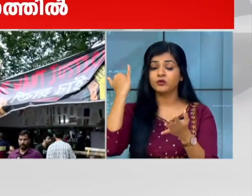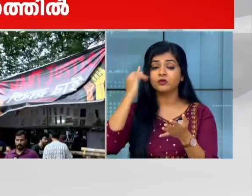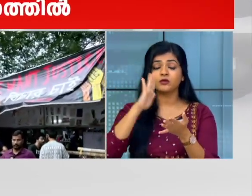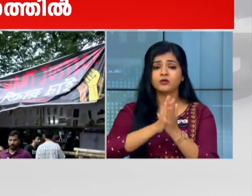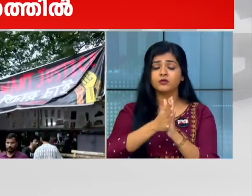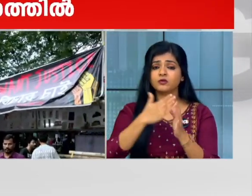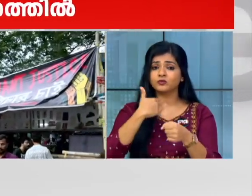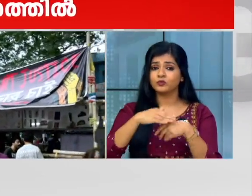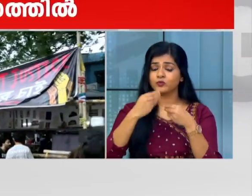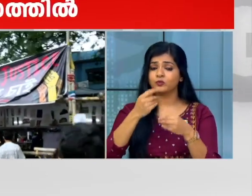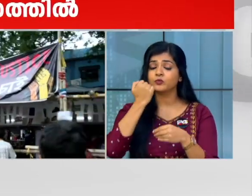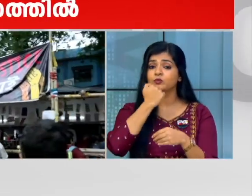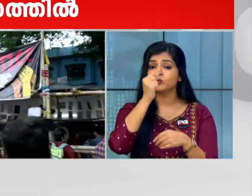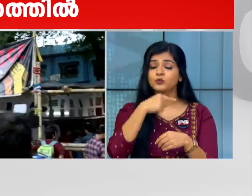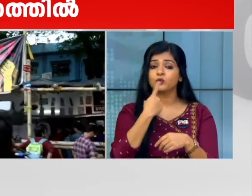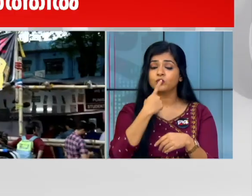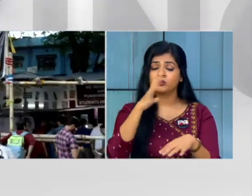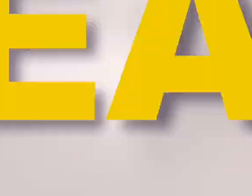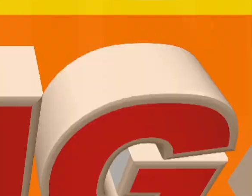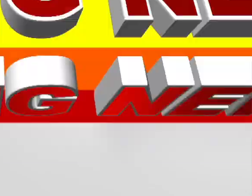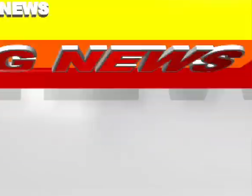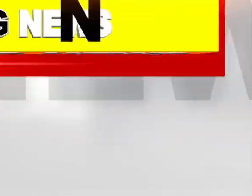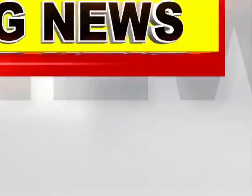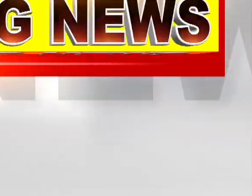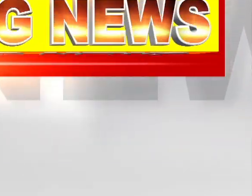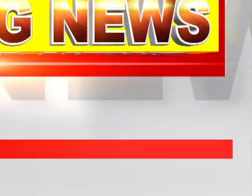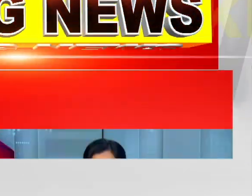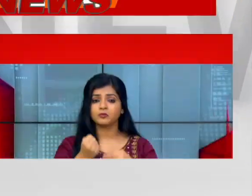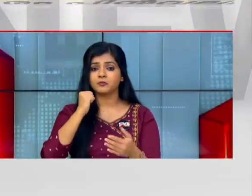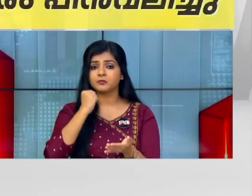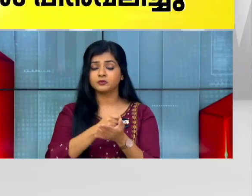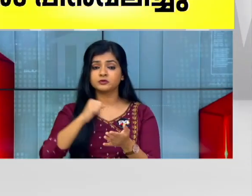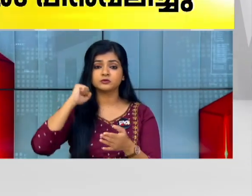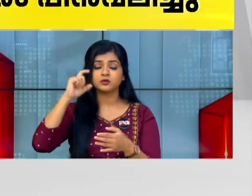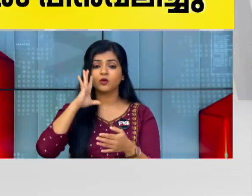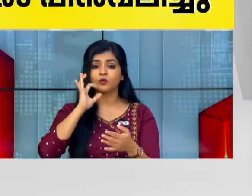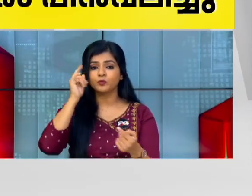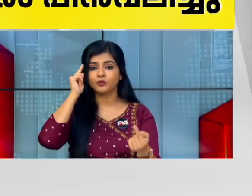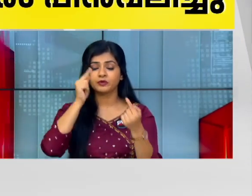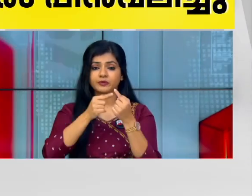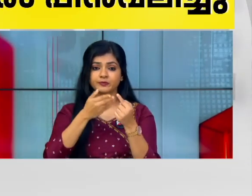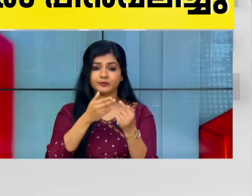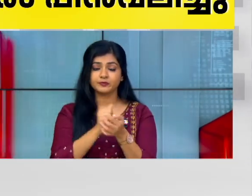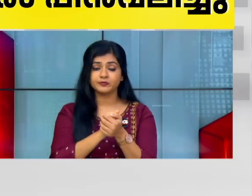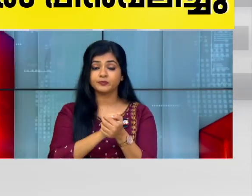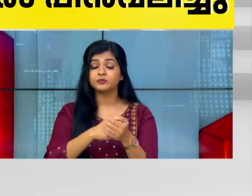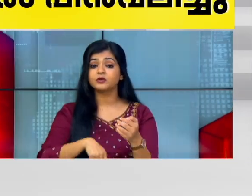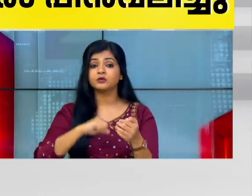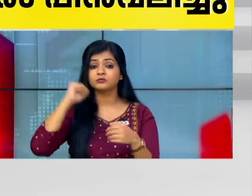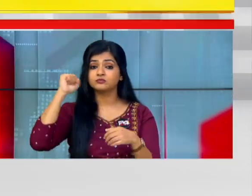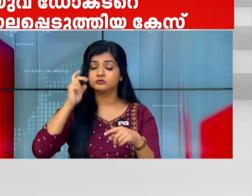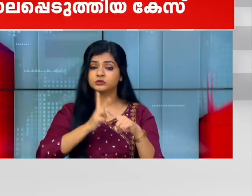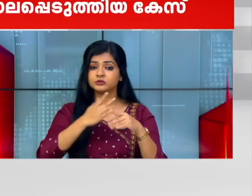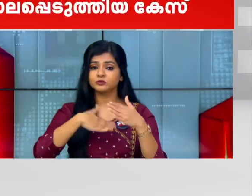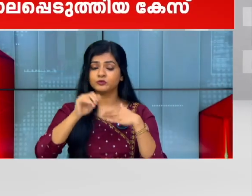കണ്ടെത്തുക, അവരെ നിയമത്തിന് മുന്നിൽ എത്തിക്കുക, നീതി ഉറപ്പാക്കുക എന്നുള്ളതാണ് ആ സമരത്തിന്റെ പ്രധാന ആവശ്യം. അതുകൊണ്ട് തന്നെ പണിമുടക്ക് തുടരാൻ